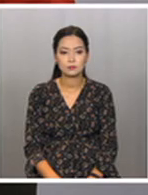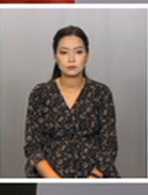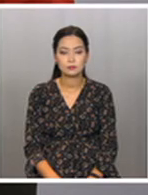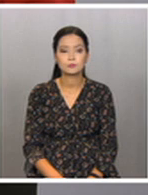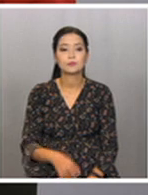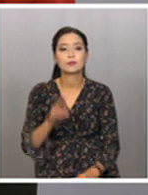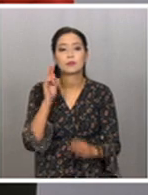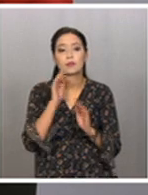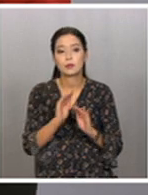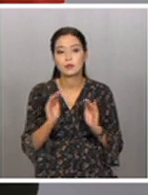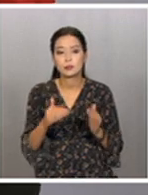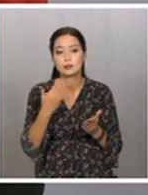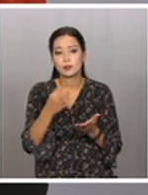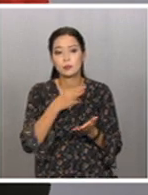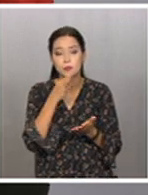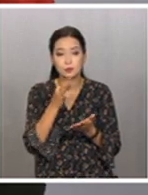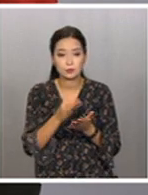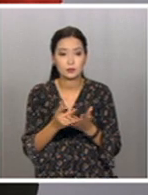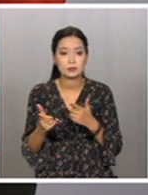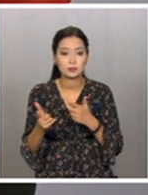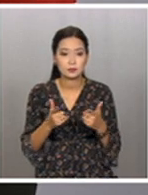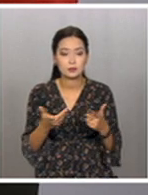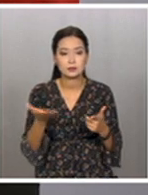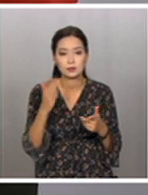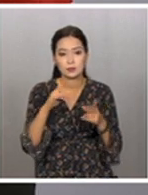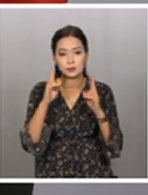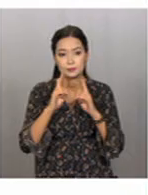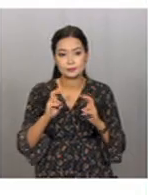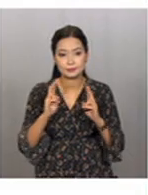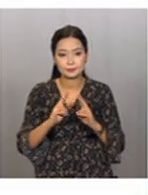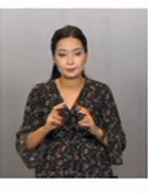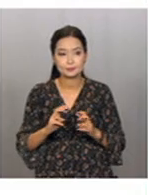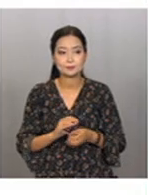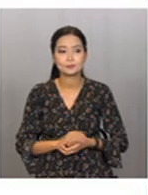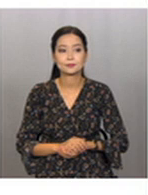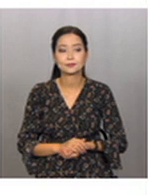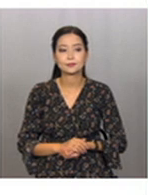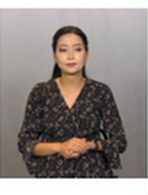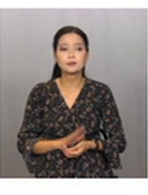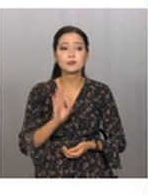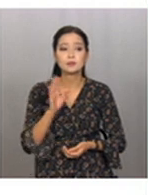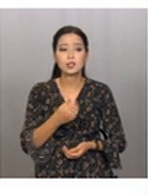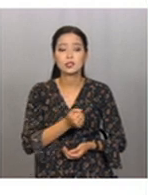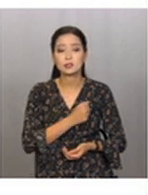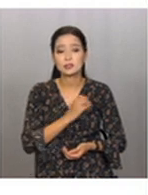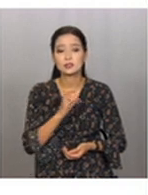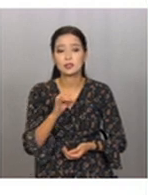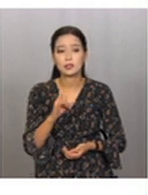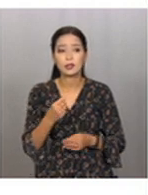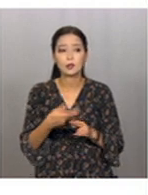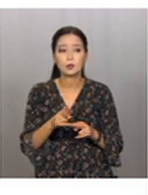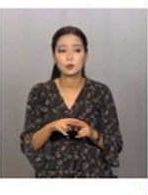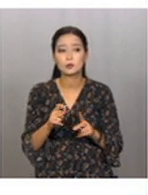Оқушылар, бір жаның сөзінен нені ұғуға болады? Талдап жіберейік. Жарайды, жаным сара, осы